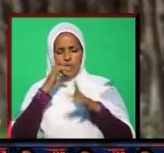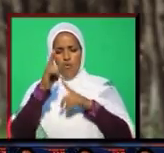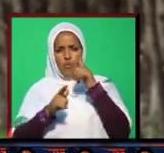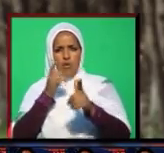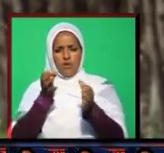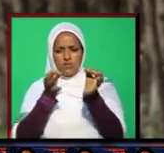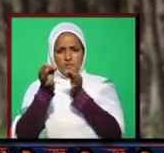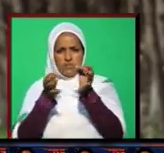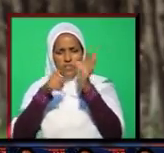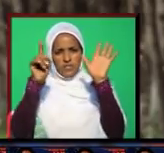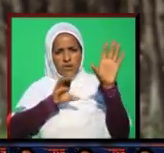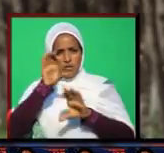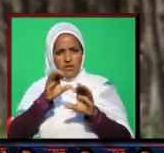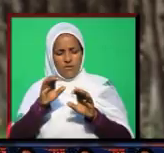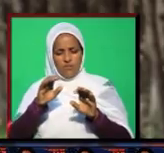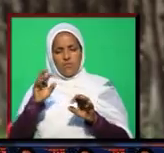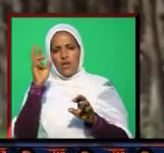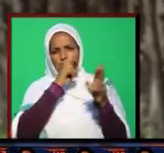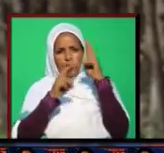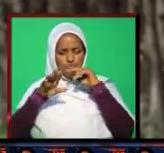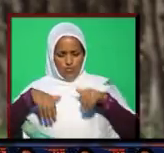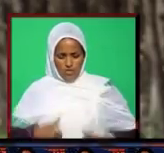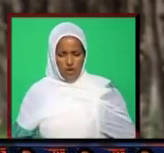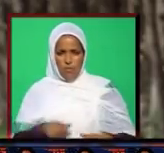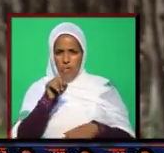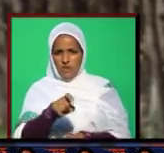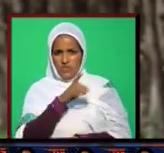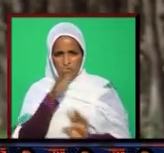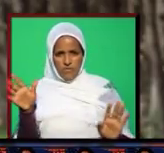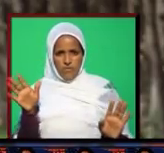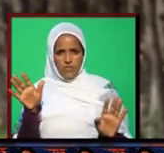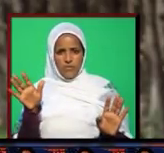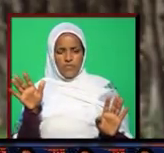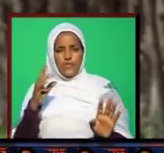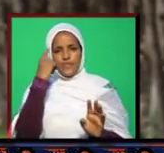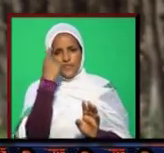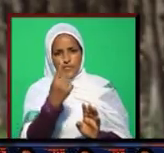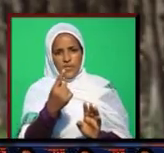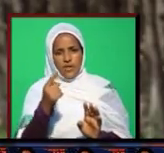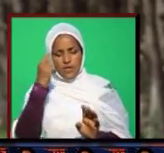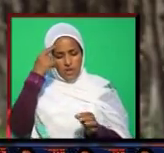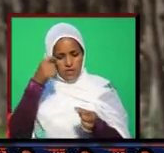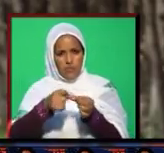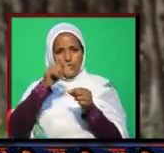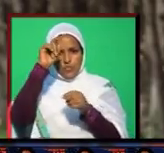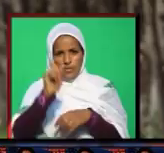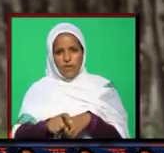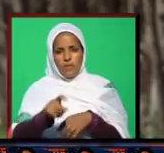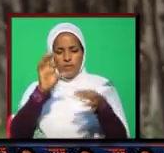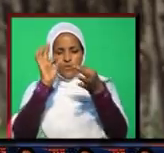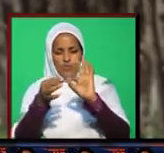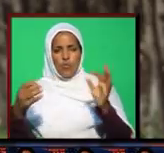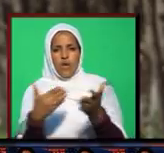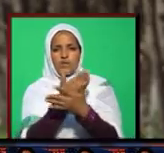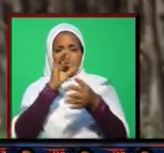ቋንቋ ሊገልጽልኛል ብለን ከንቱ ድካም ግን ልንደክም አይገባም። አንድ ልናስታውሰው